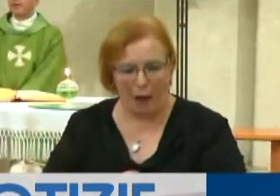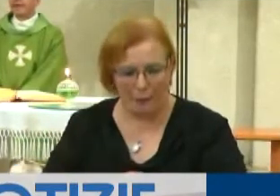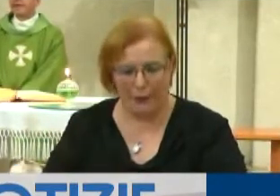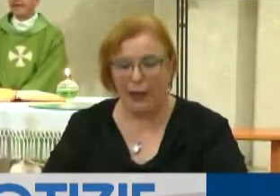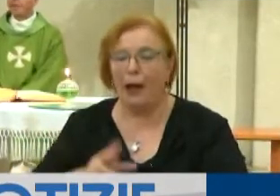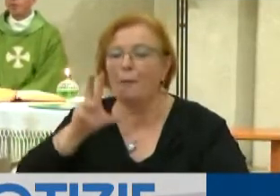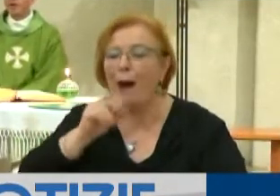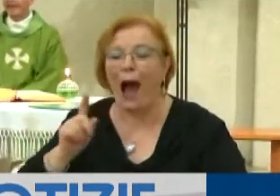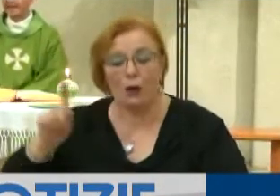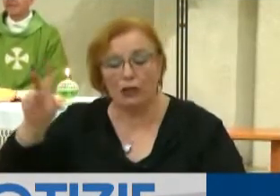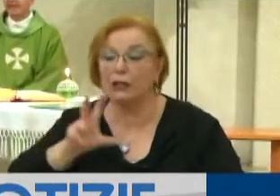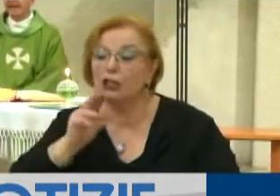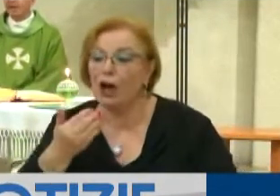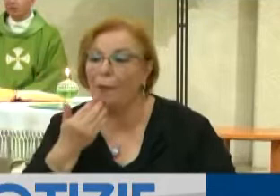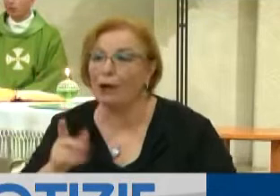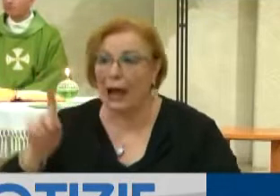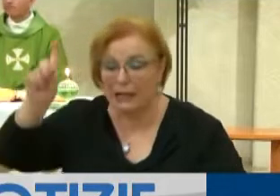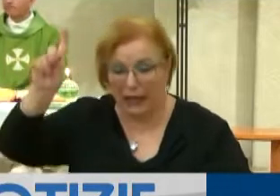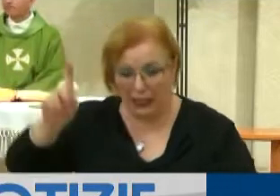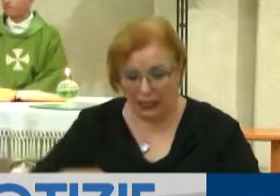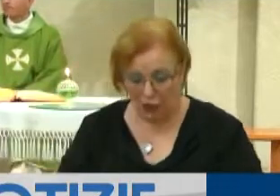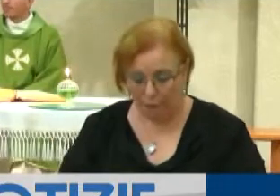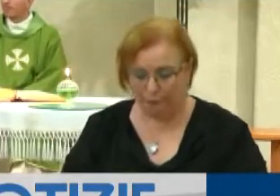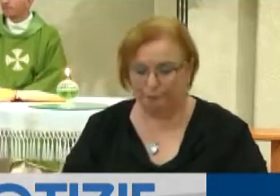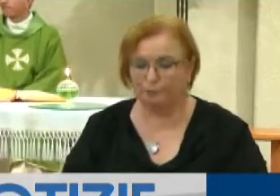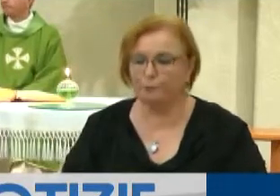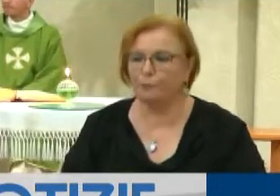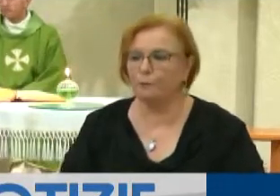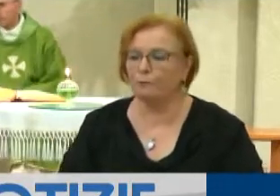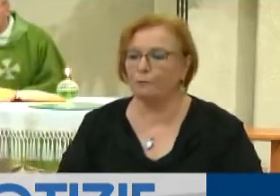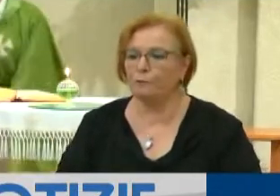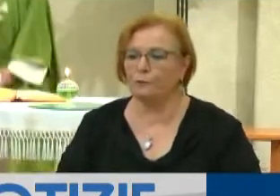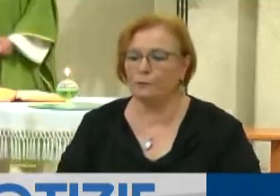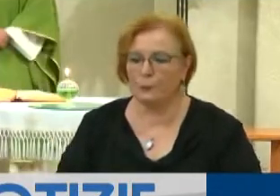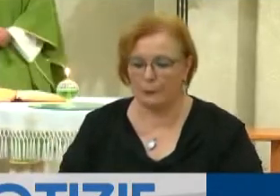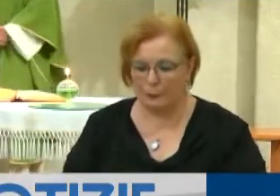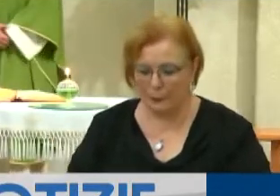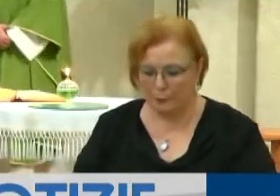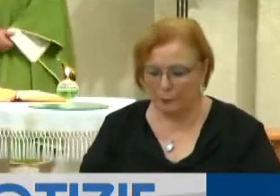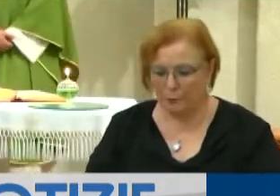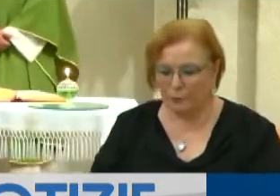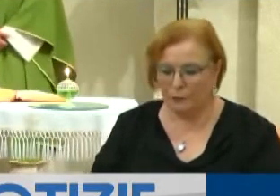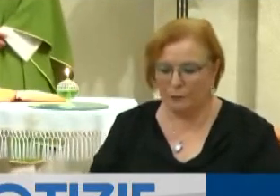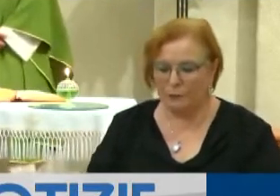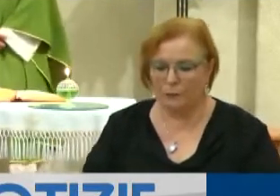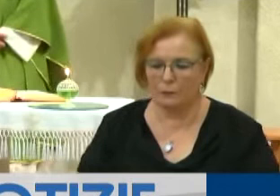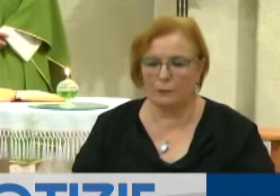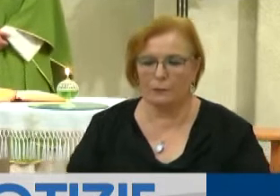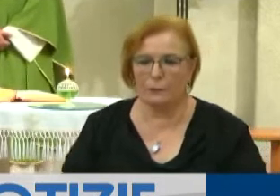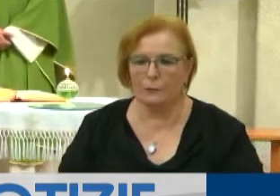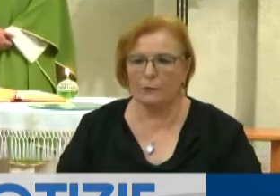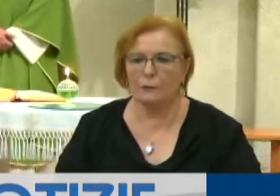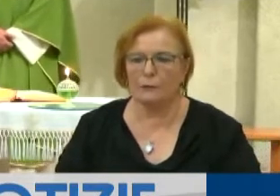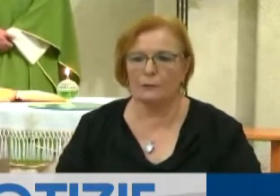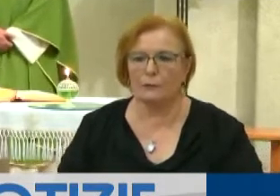attivamente alla celebrazione domenicale. Sono milioni le persone sorde in tutto il mondo, spiega Don Gianni Massaro, direttore dell'ufficio. Purtroppo